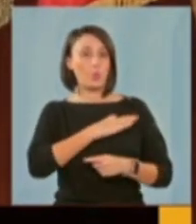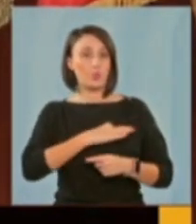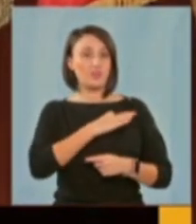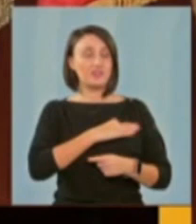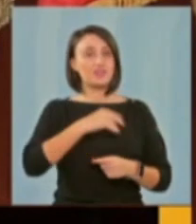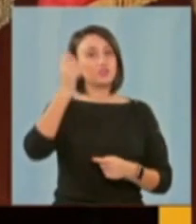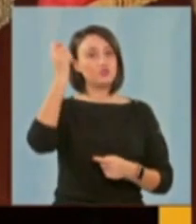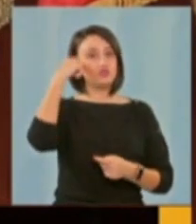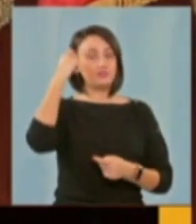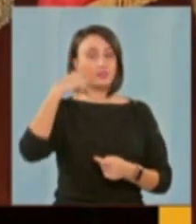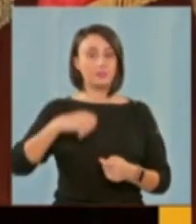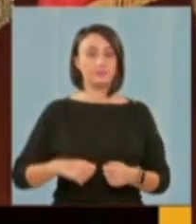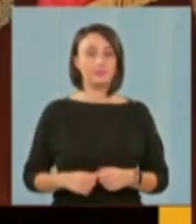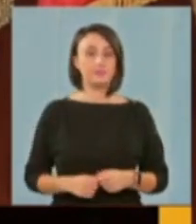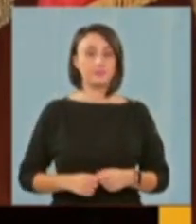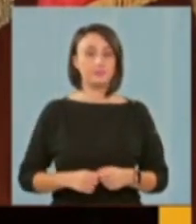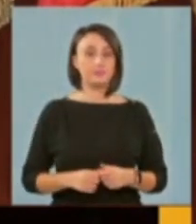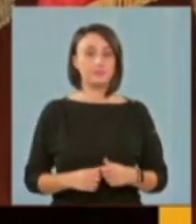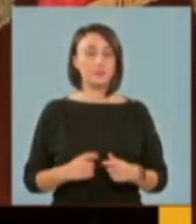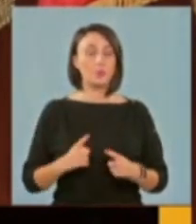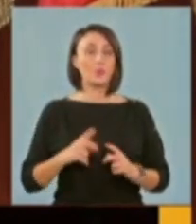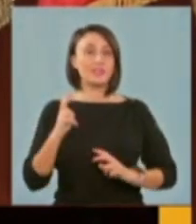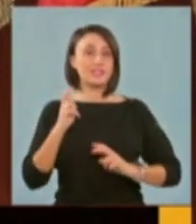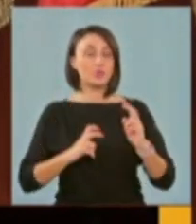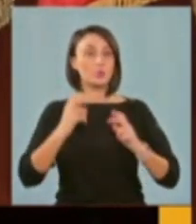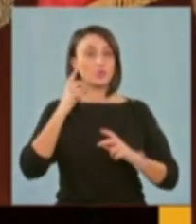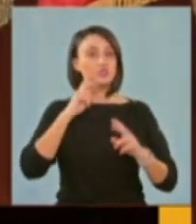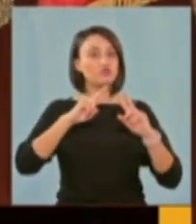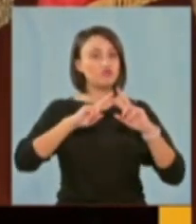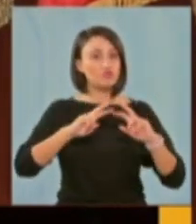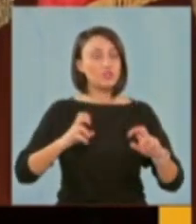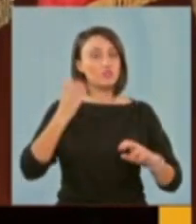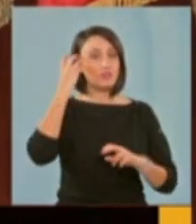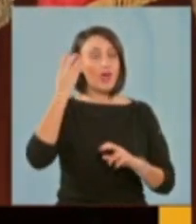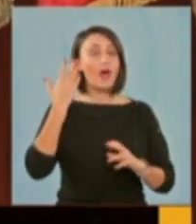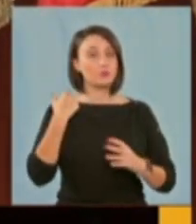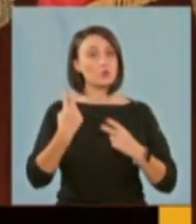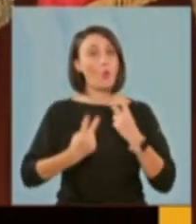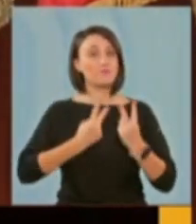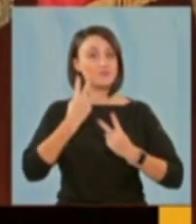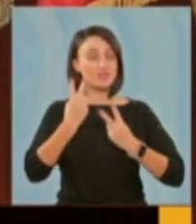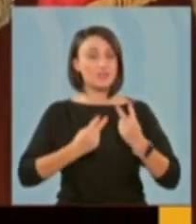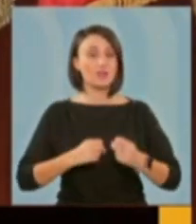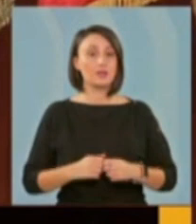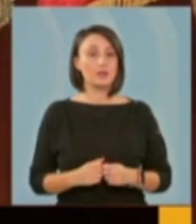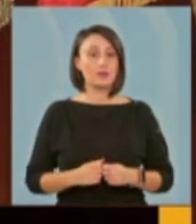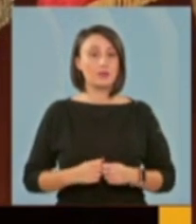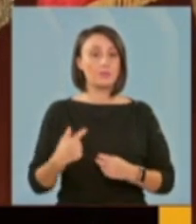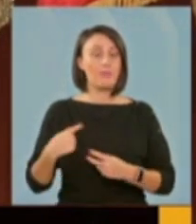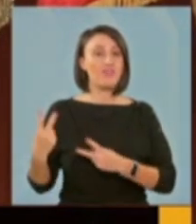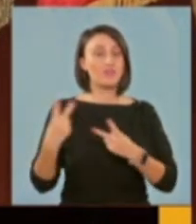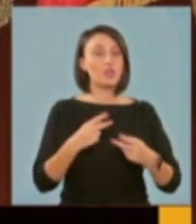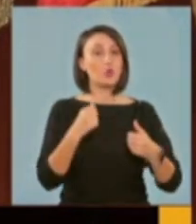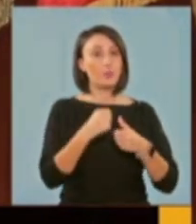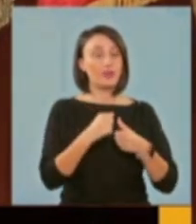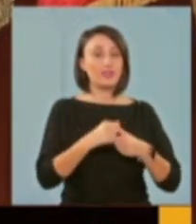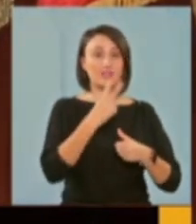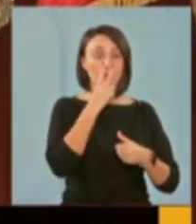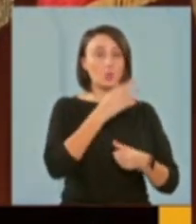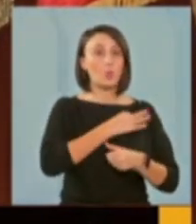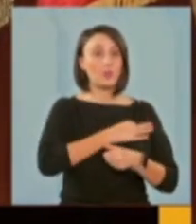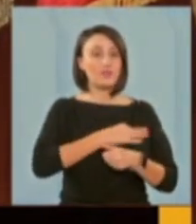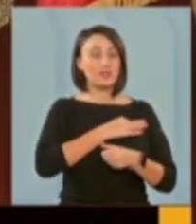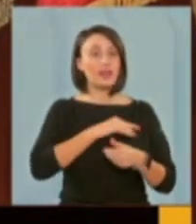universitățile civile, cu institutele de cercetare. Am fost într-o vizită, m-a invitat un prieten să văd